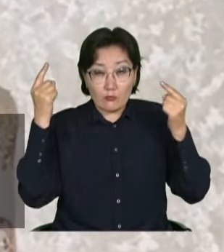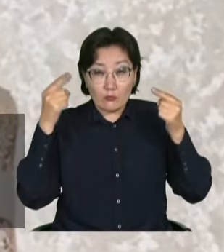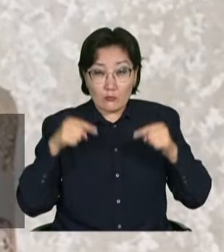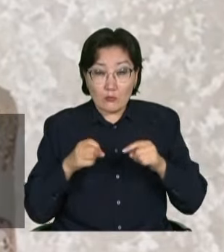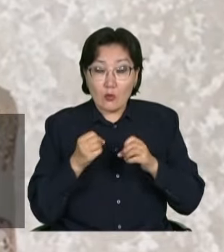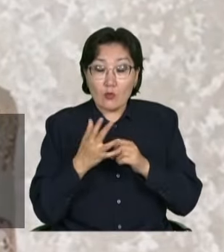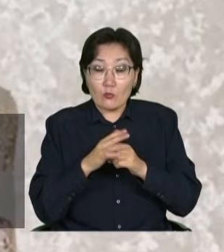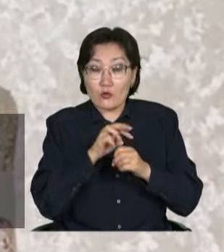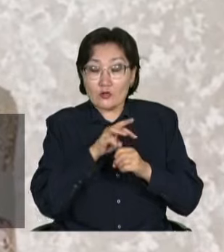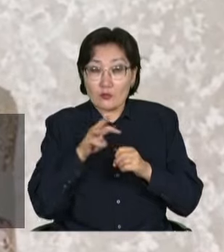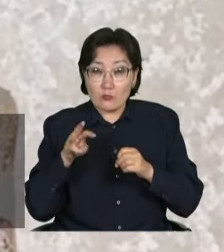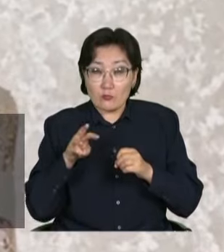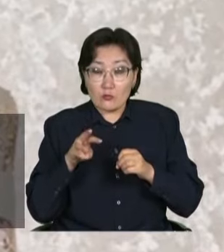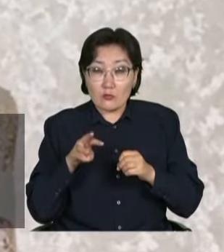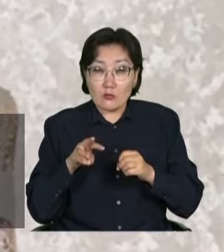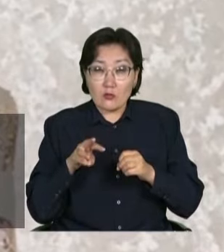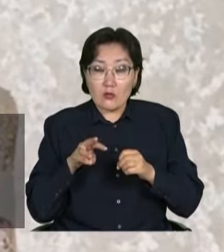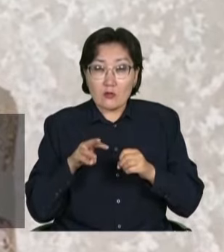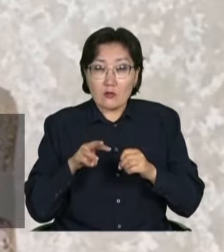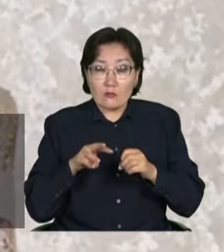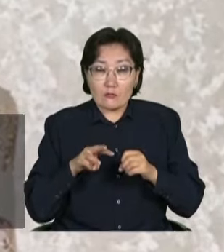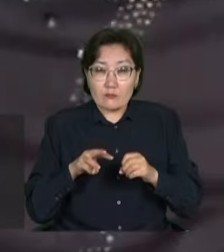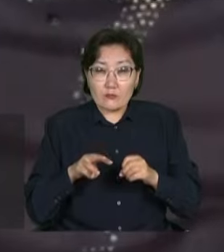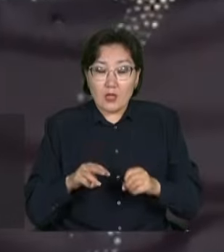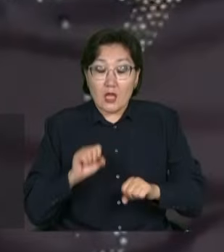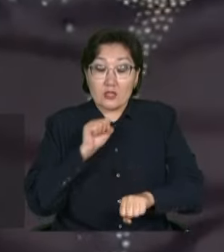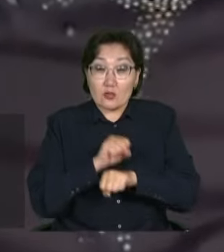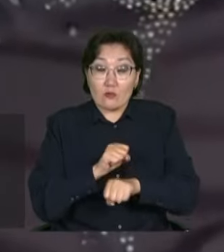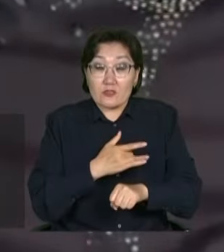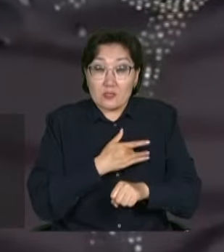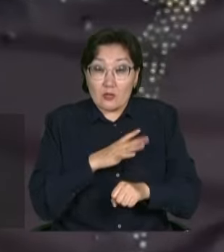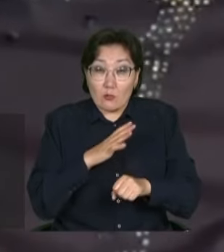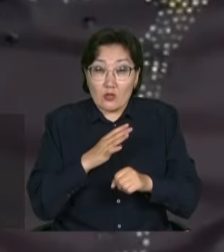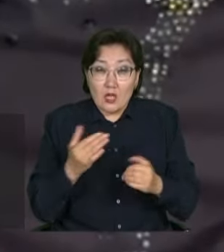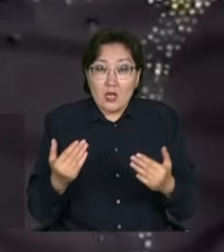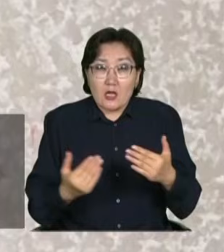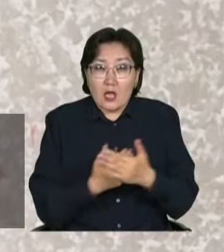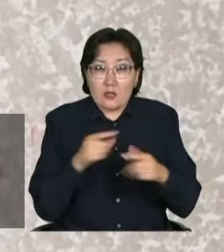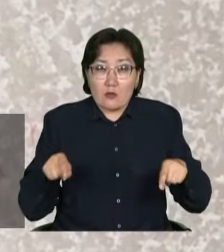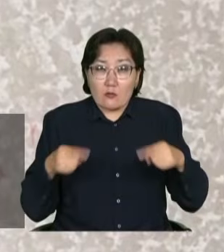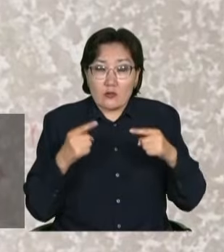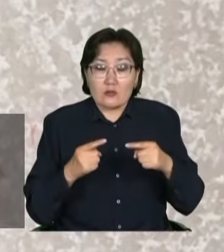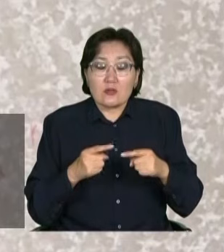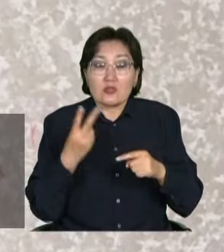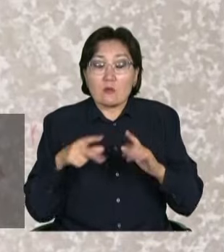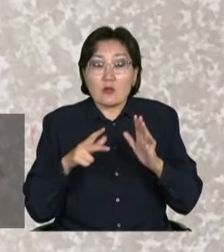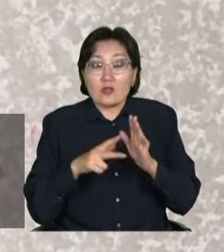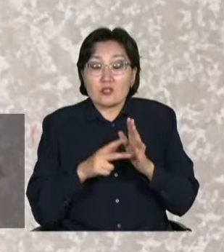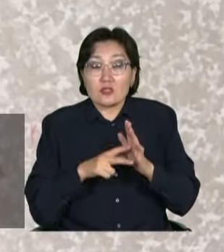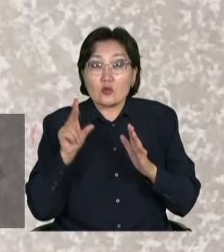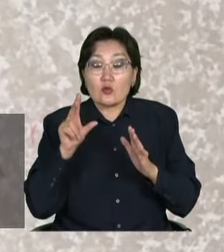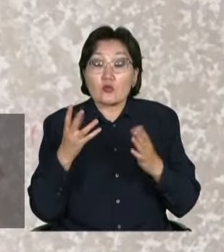15 минутта күн неде болды, откачали, остановка сердца болды. 28 күні таңертеңге ерте маған уже